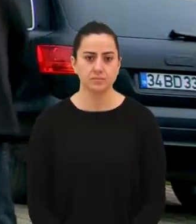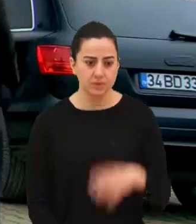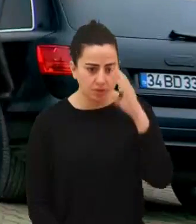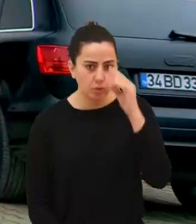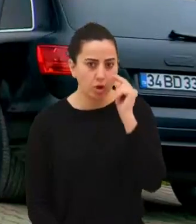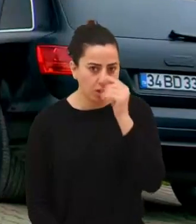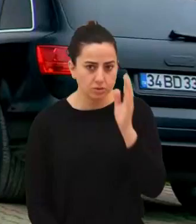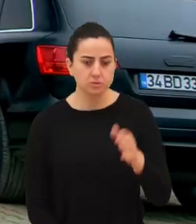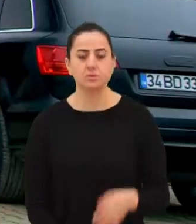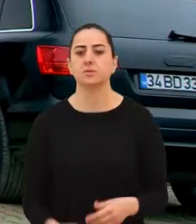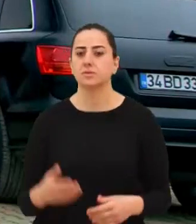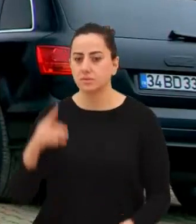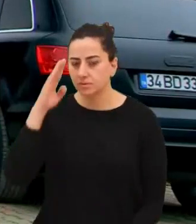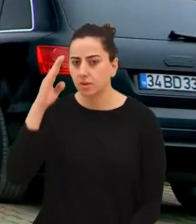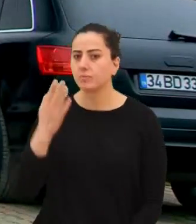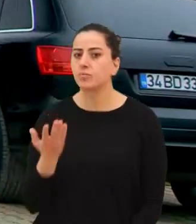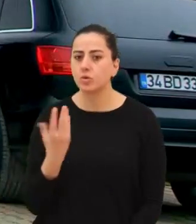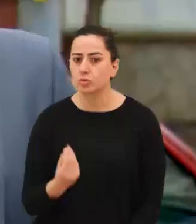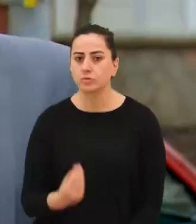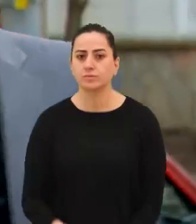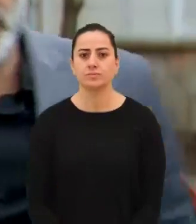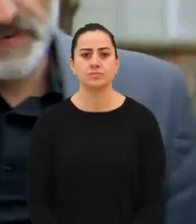Selamünaleyküm, kolay gelsin. Aleykümselam, buyurun.